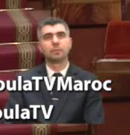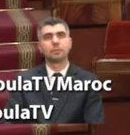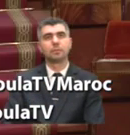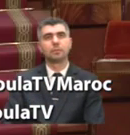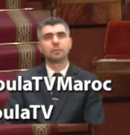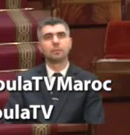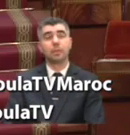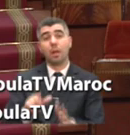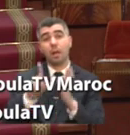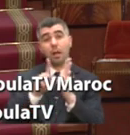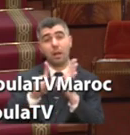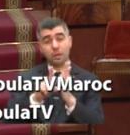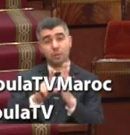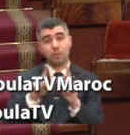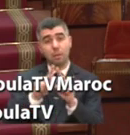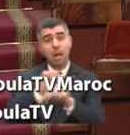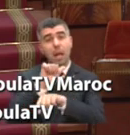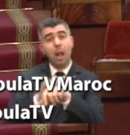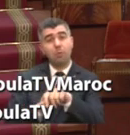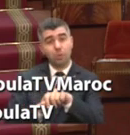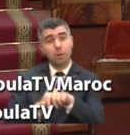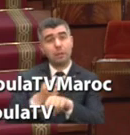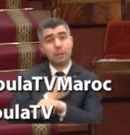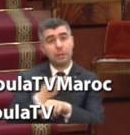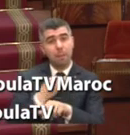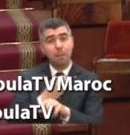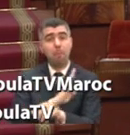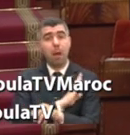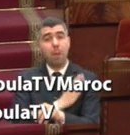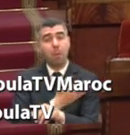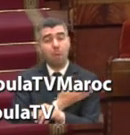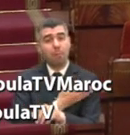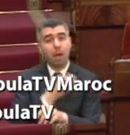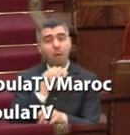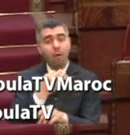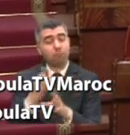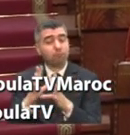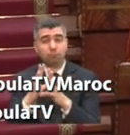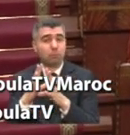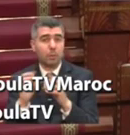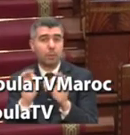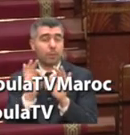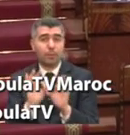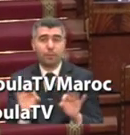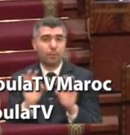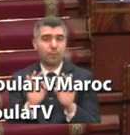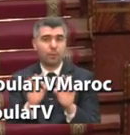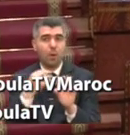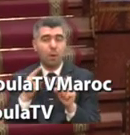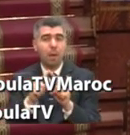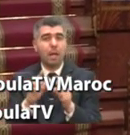وهذا المشروع قانون ديال التغطية الصحية للوالدين يعني غريب، واحد المنطق اللي كنغيبوا فيه